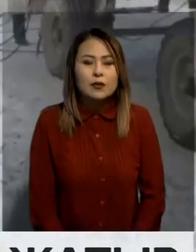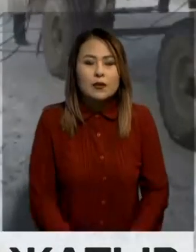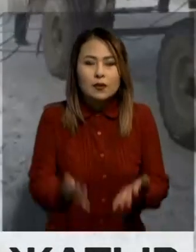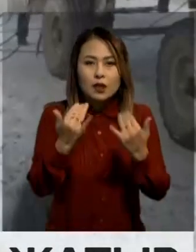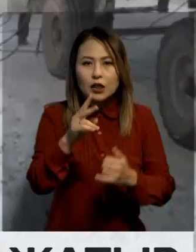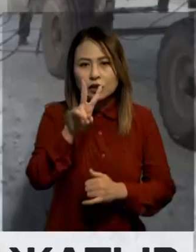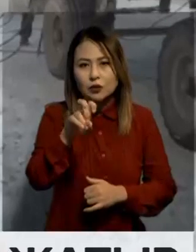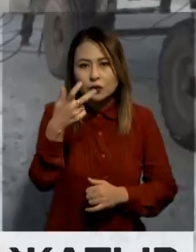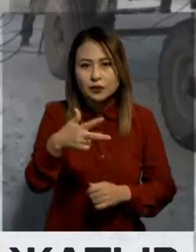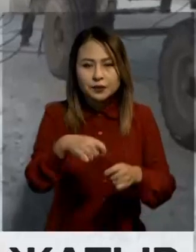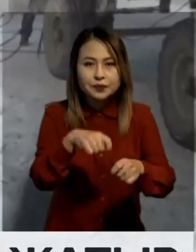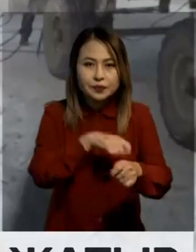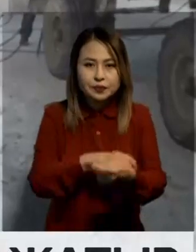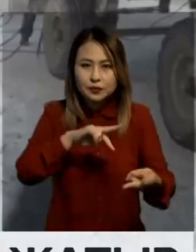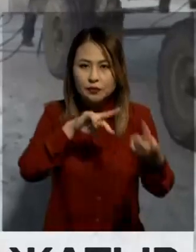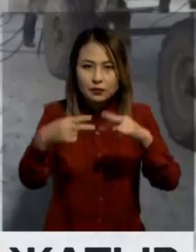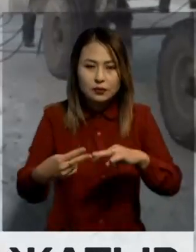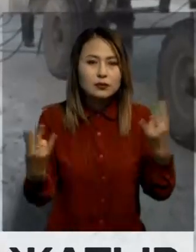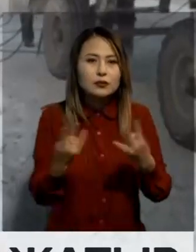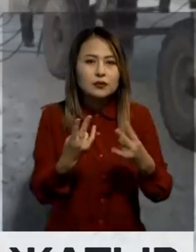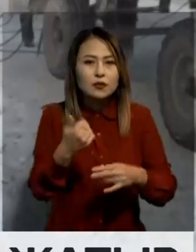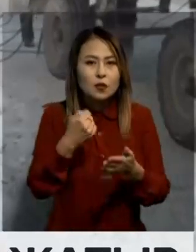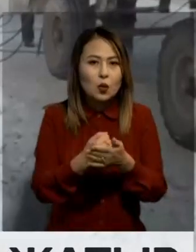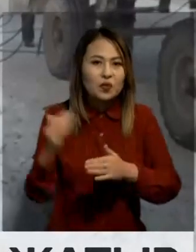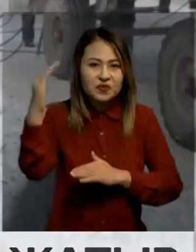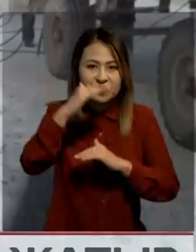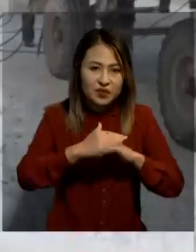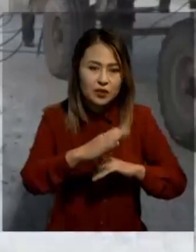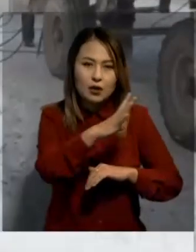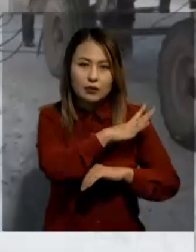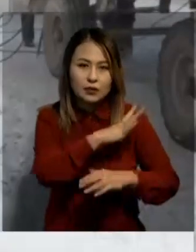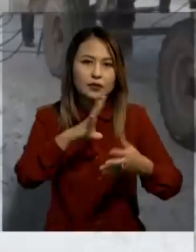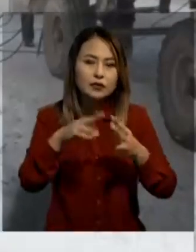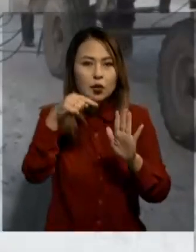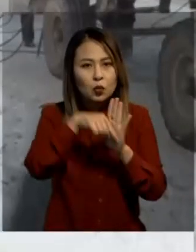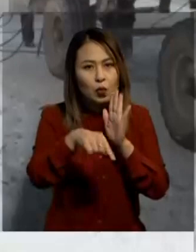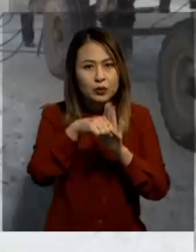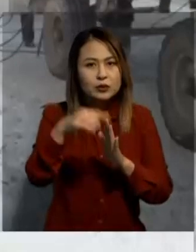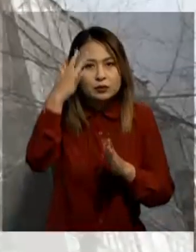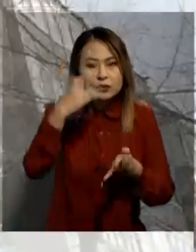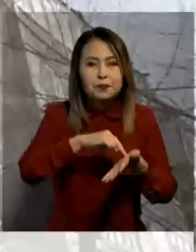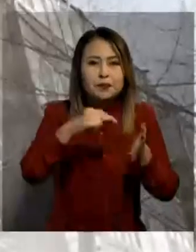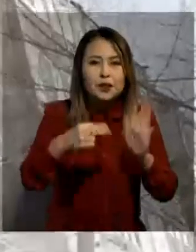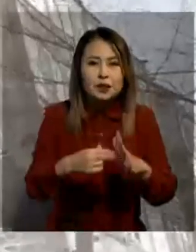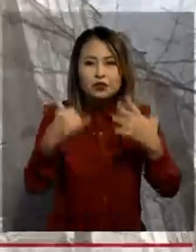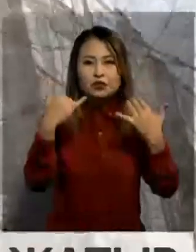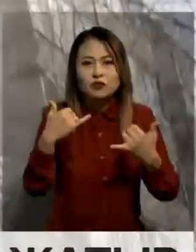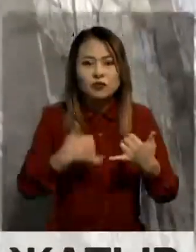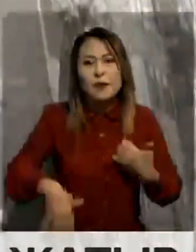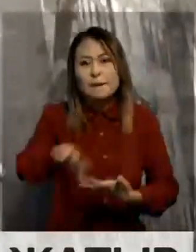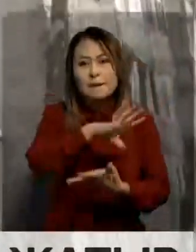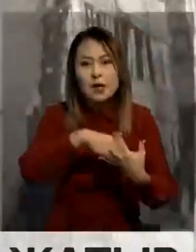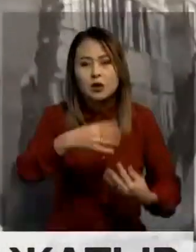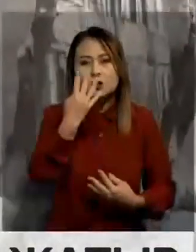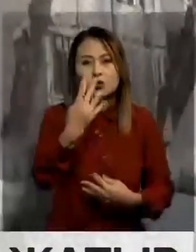Шамамен 230 метрде құбыр ауыстырып көзделген. Бүгін кешке дейін жұмысты аяқтап үйлерге жылу кіргіземіз бе деп отырмыз. Бүгін барлығы